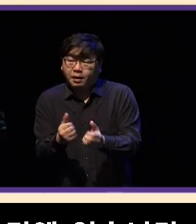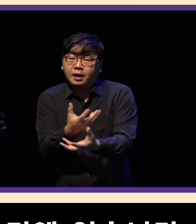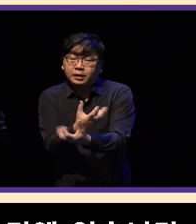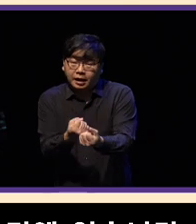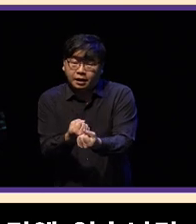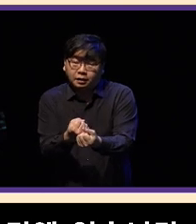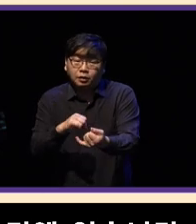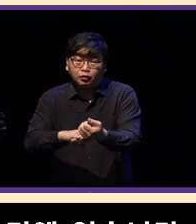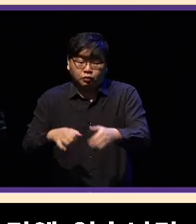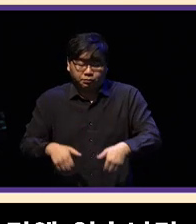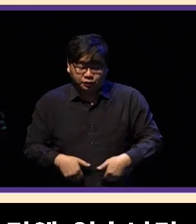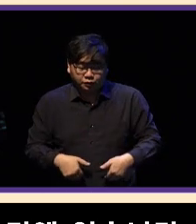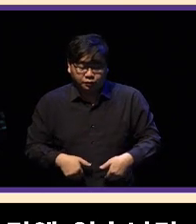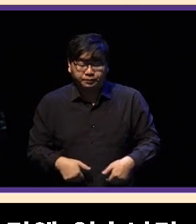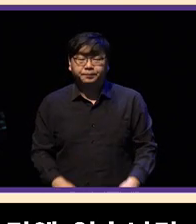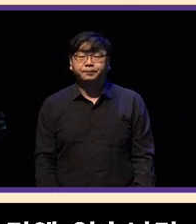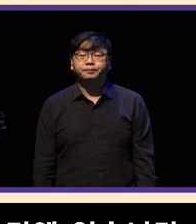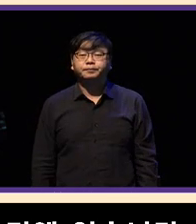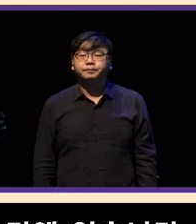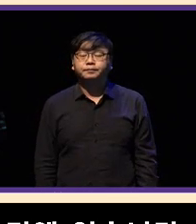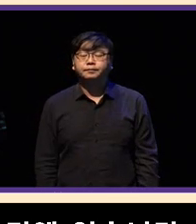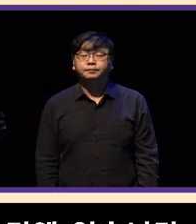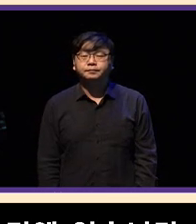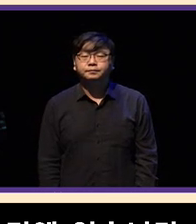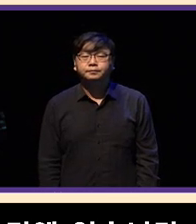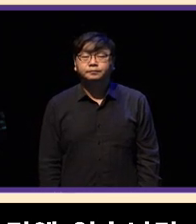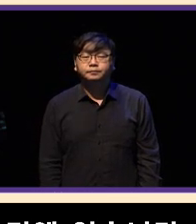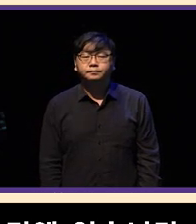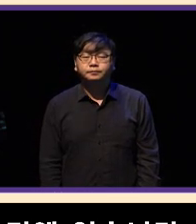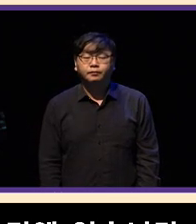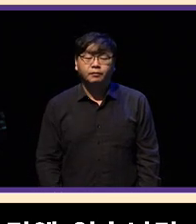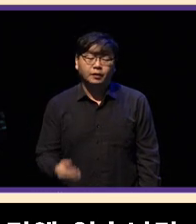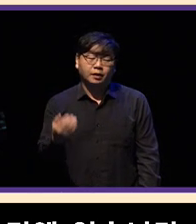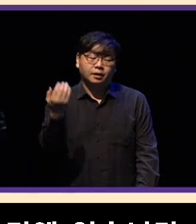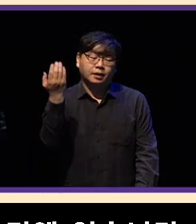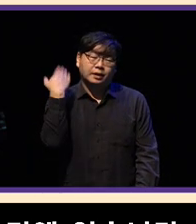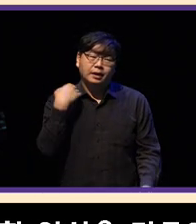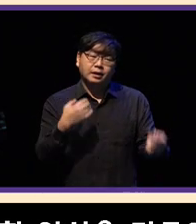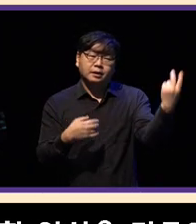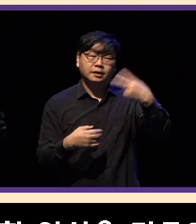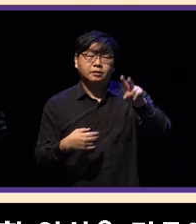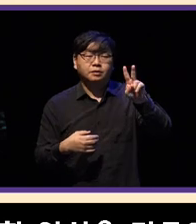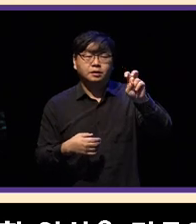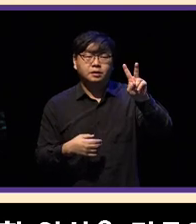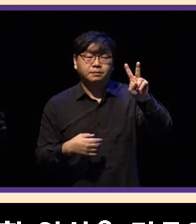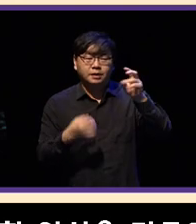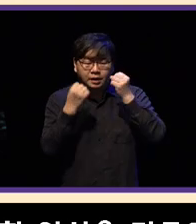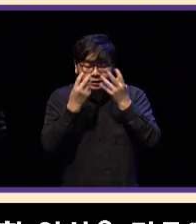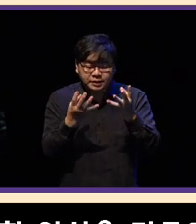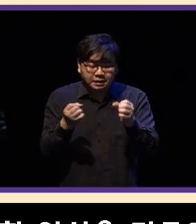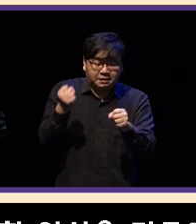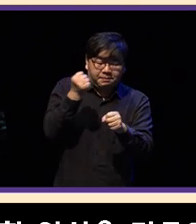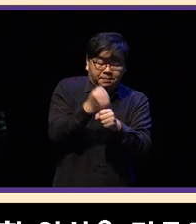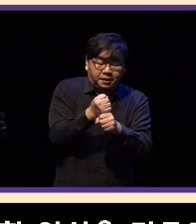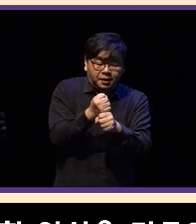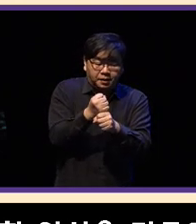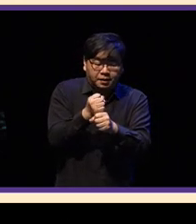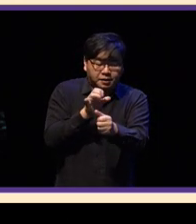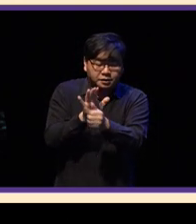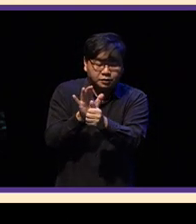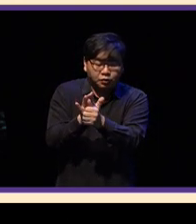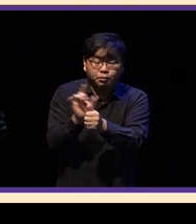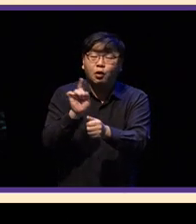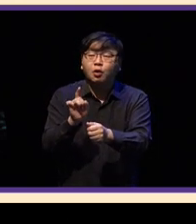양식을 만들어 두었습니다. 그리고 지난 22년도에 제가 신설한 사업이 중견 작가 프로모션 기획